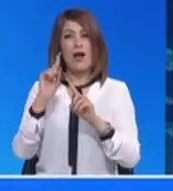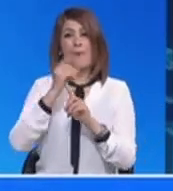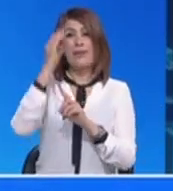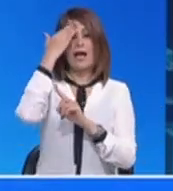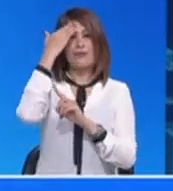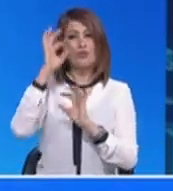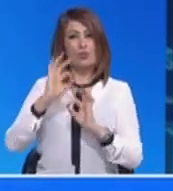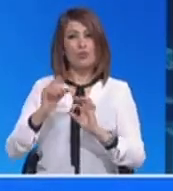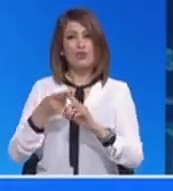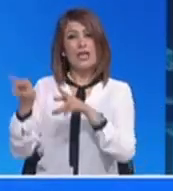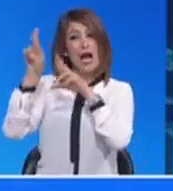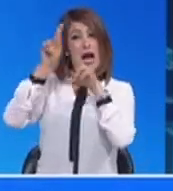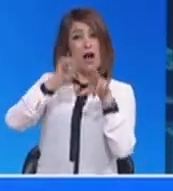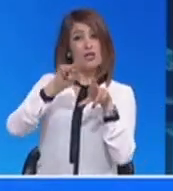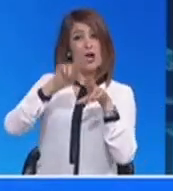احنا